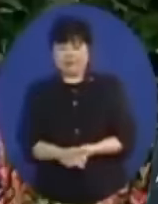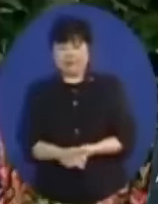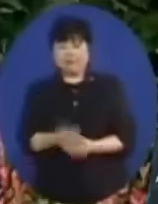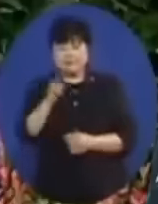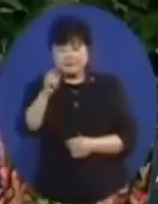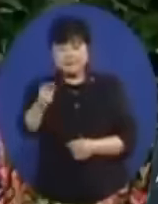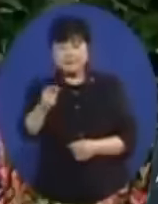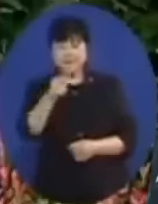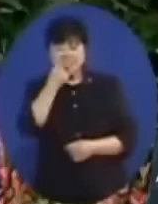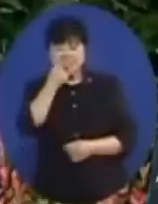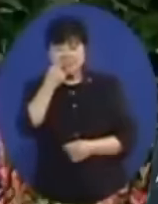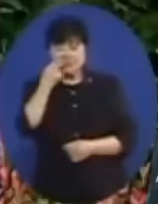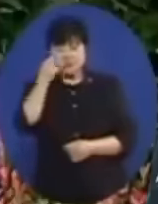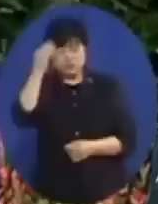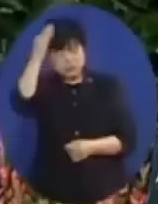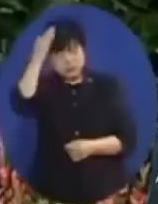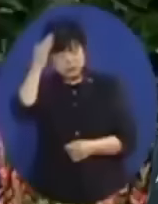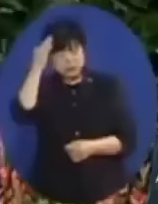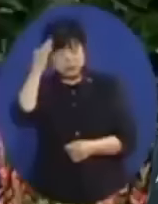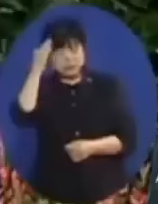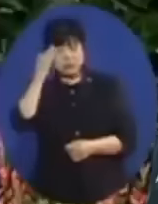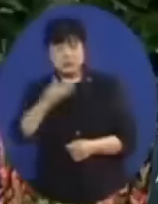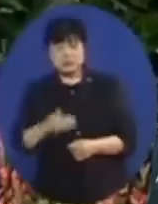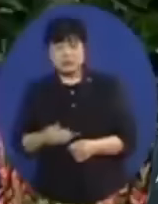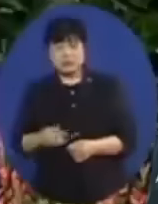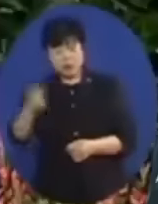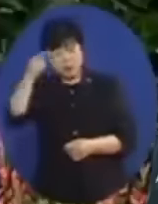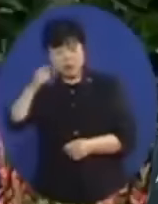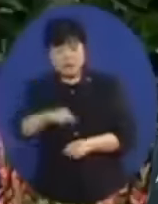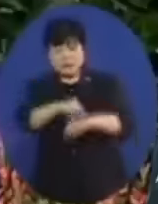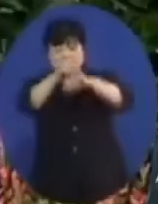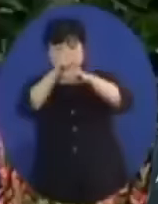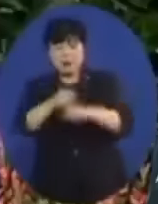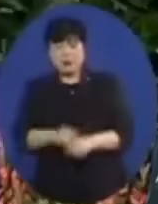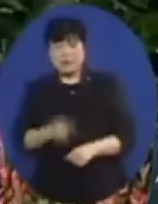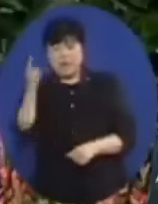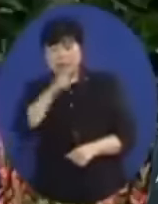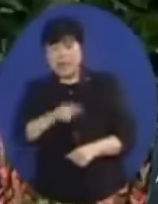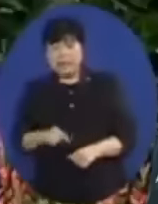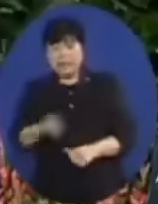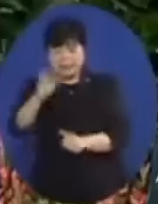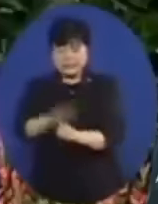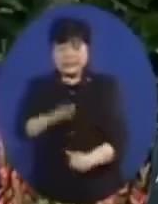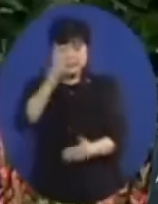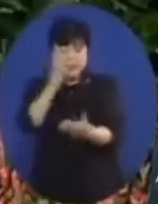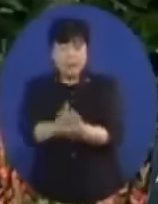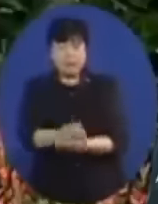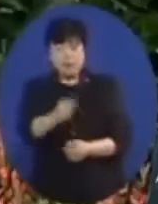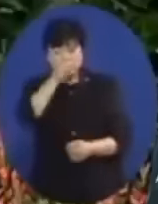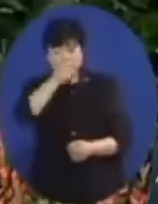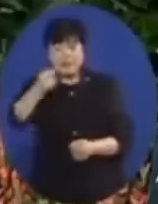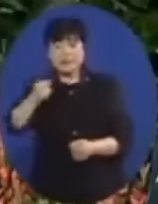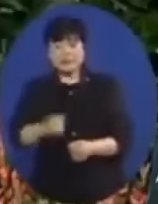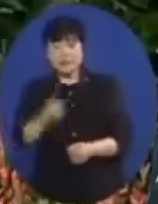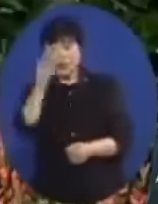내가 숯불을 그 머리에 쌓아놓으라. 악에게 지지 말고 선으로 악을 이기라.